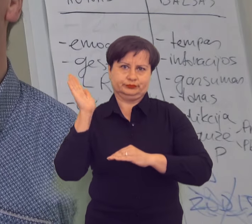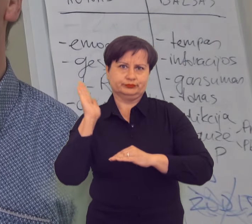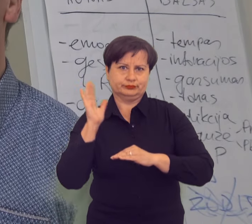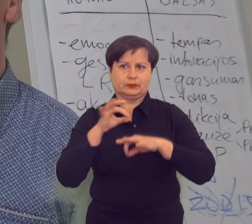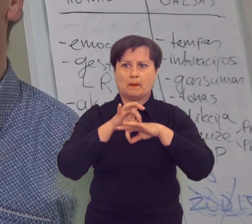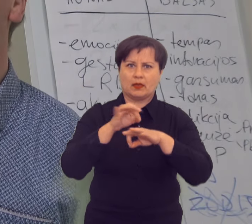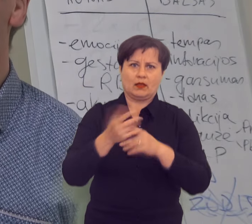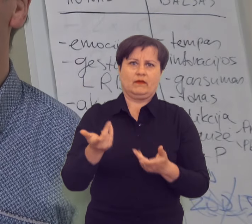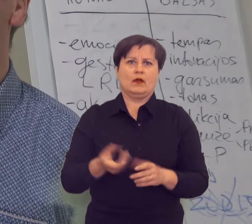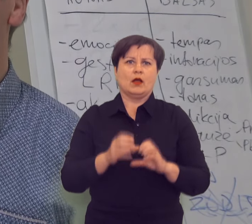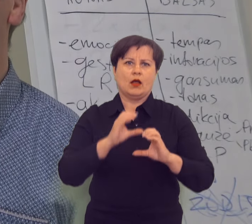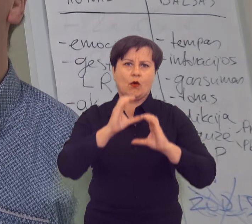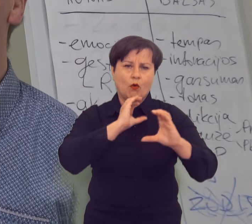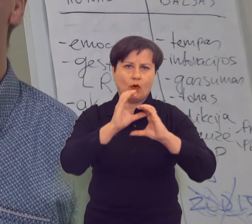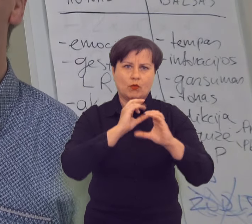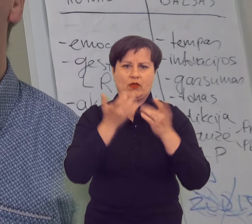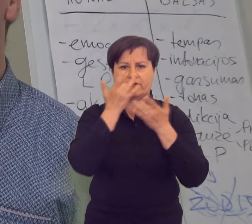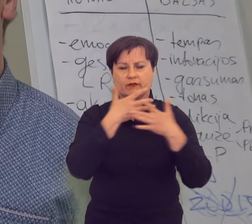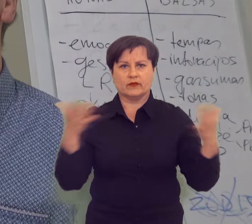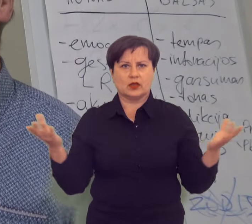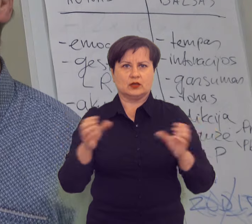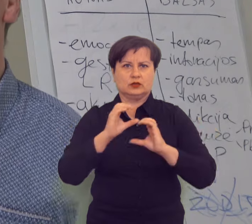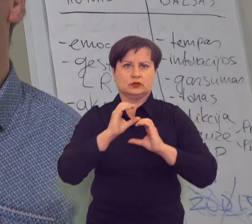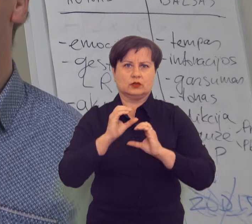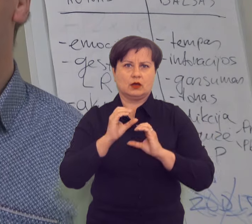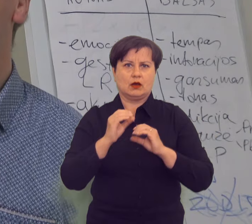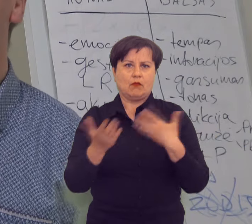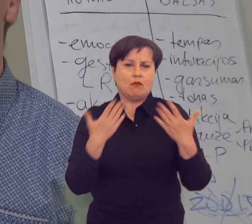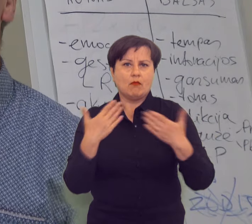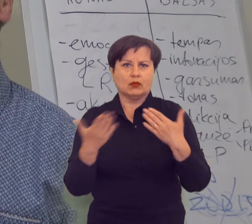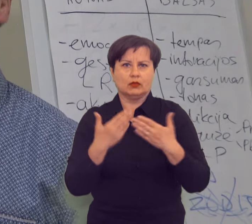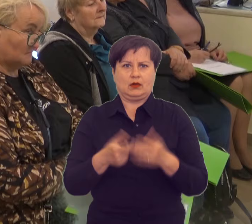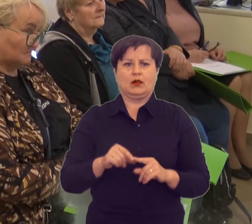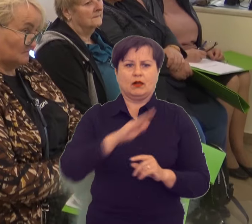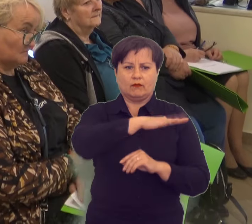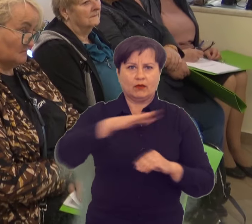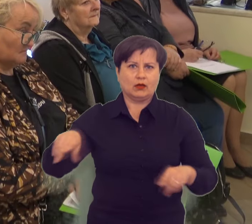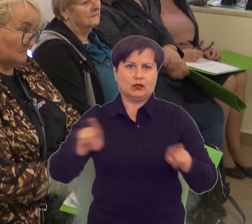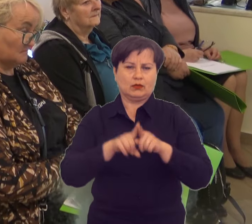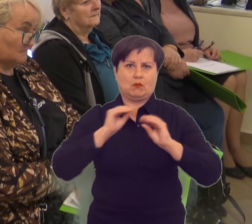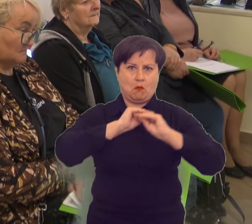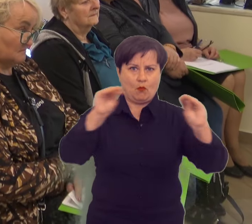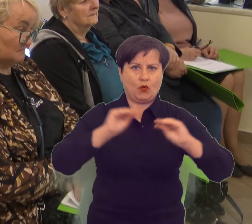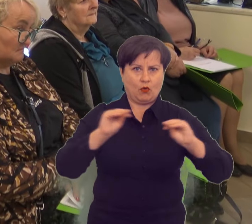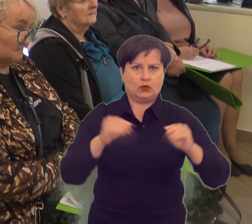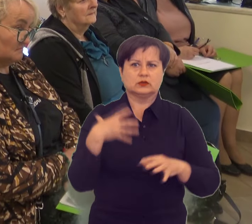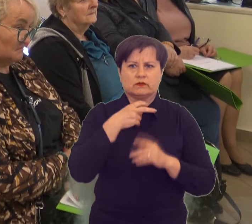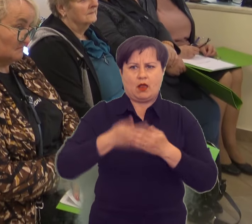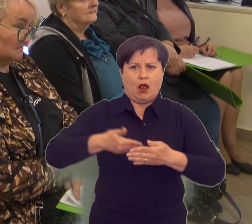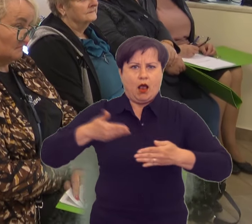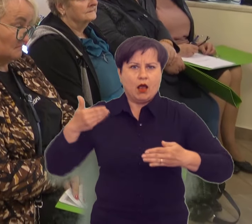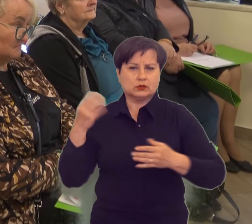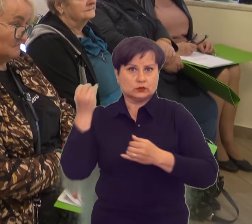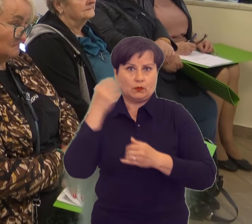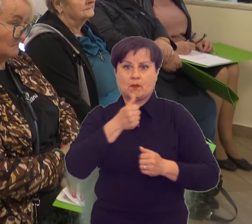vesti apie efektyvų komunikavimą, apie viešą kalbėjimą ir mokytojams, ir mokiniams. Ir labai svarbu tos dalykus suvokti kuo